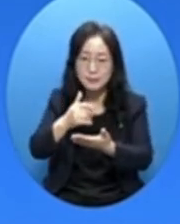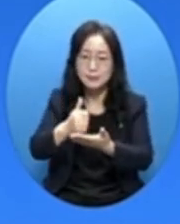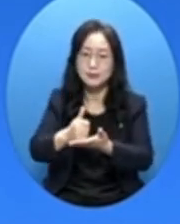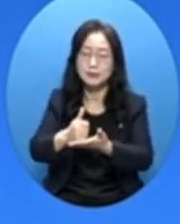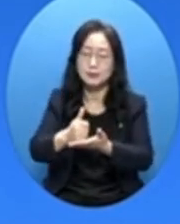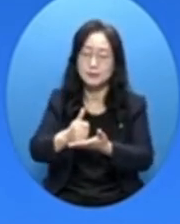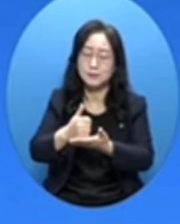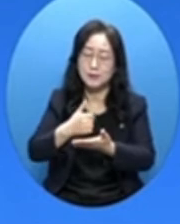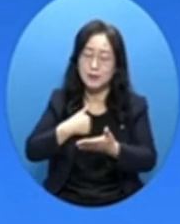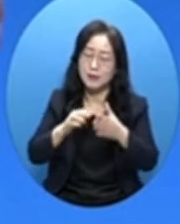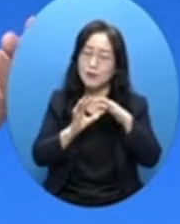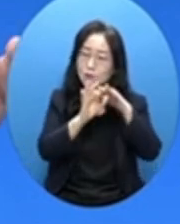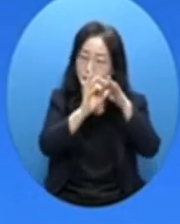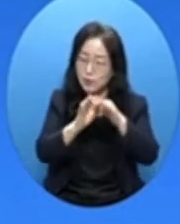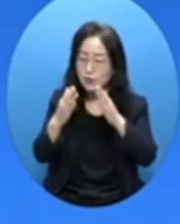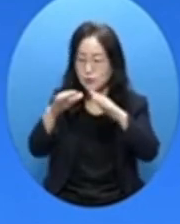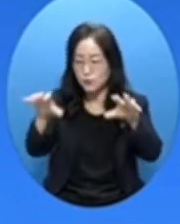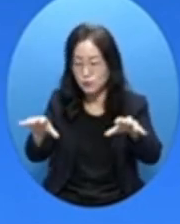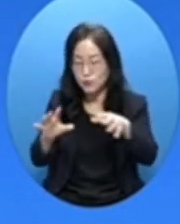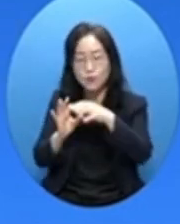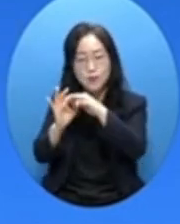하나님과 나와의 관계, 나와 이웃과의 관계 속에서